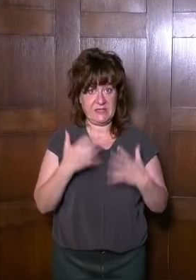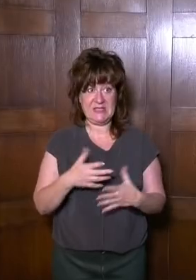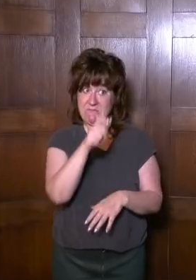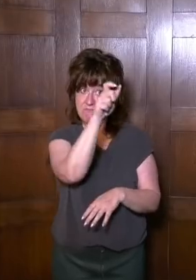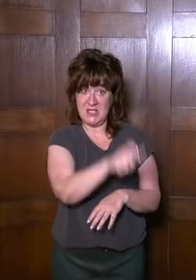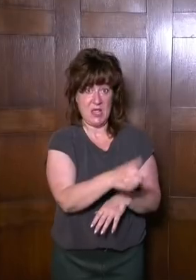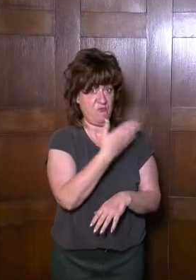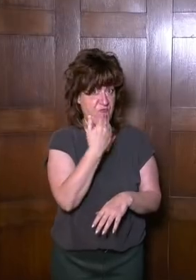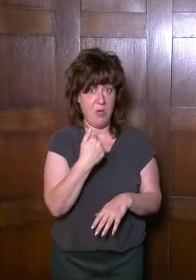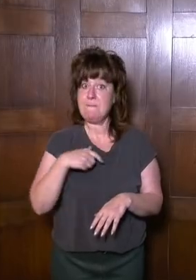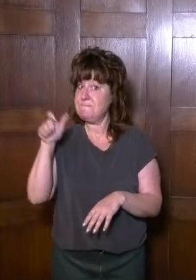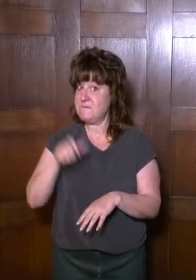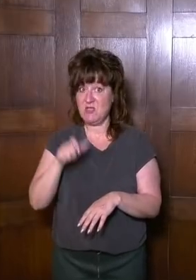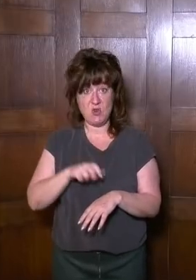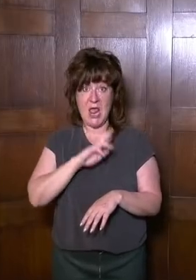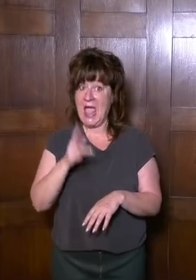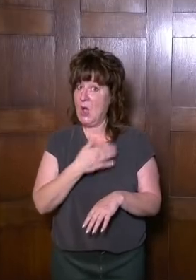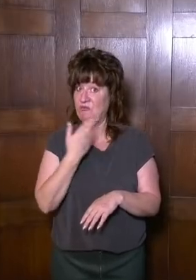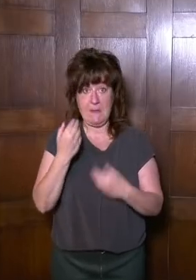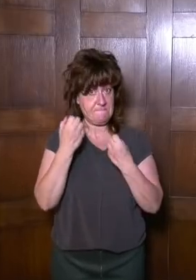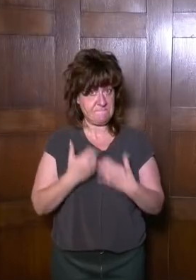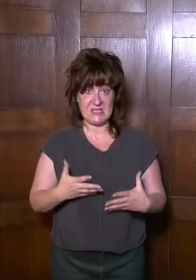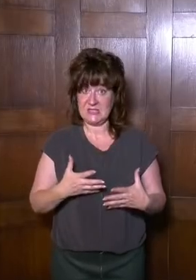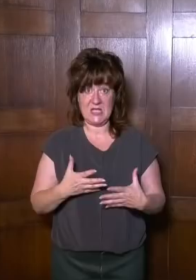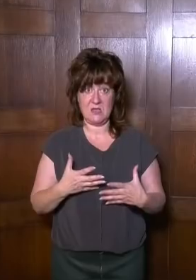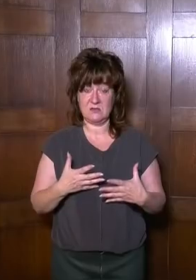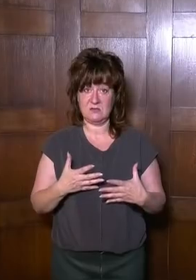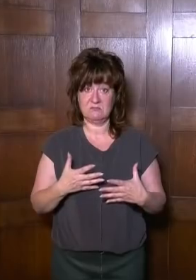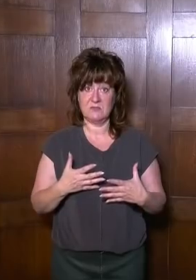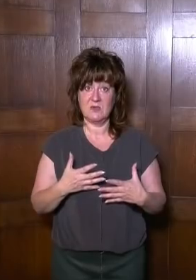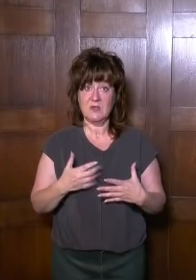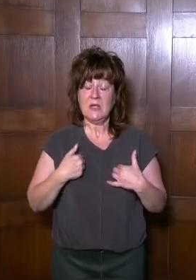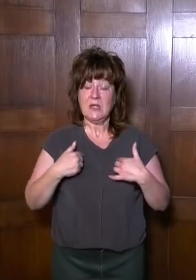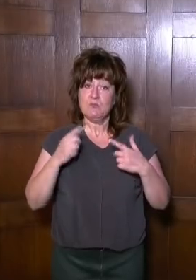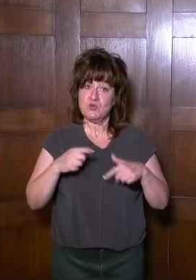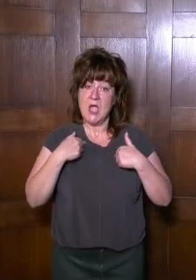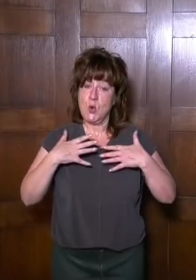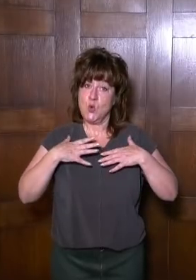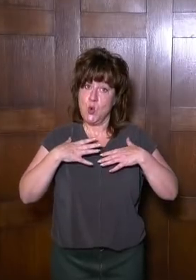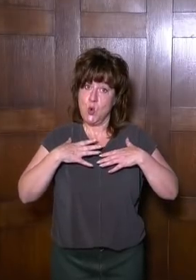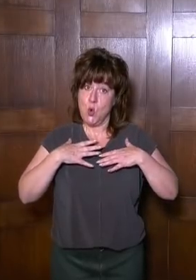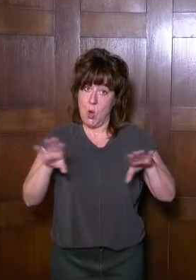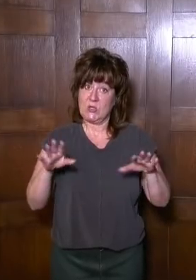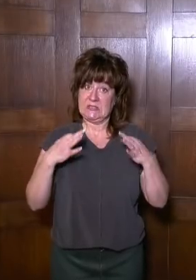Patienten noch beim Personal. Also ein Glücksumstand, ich weiß es nicht. Also